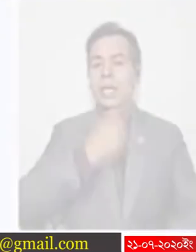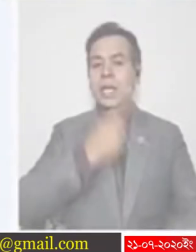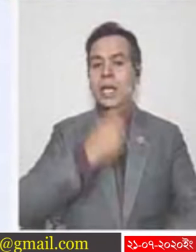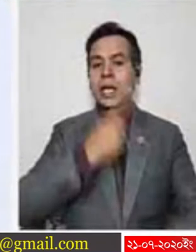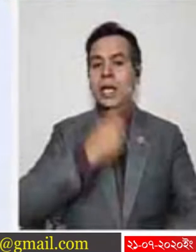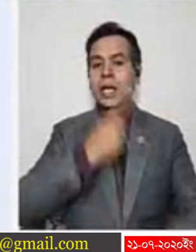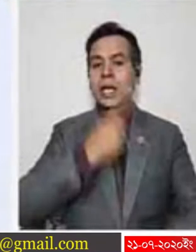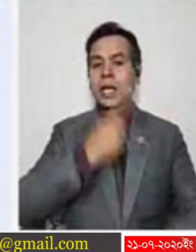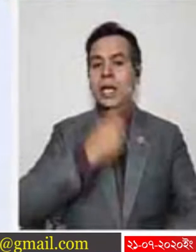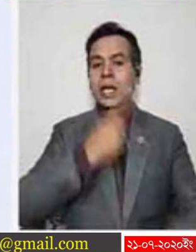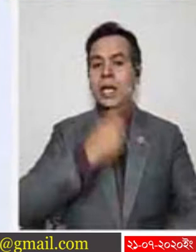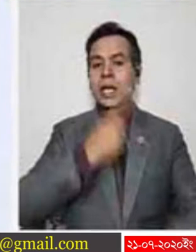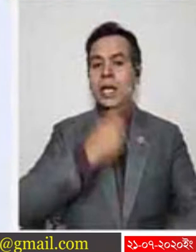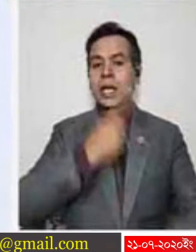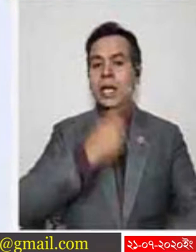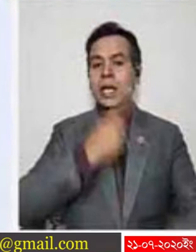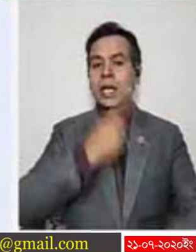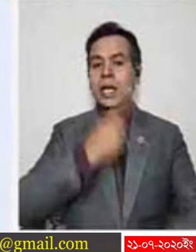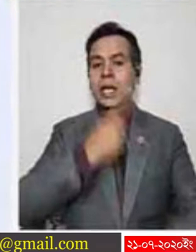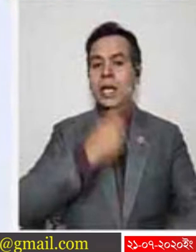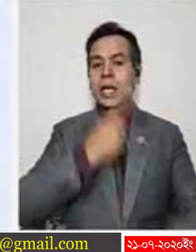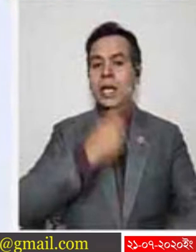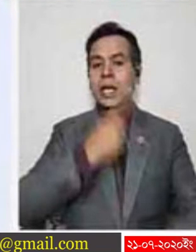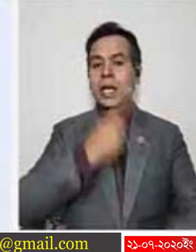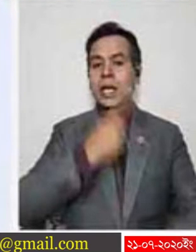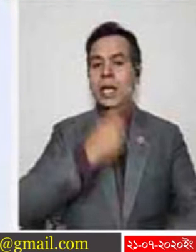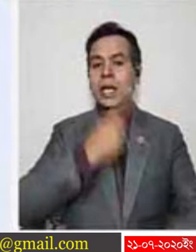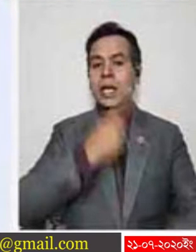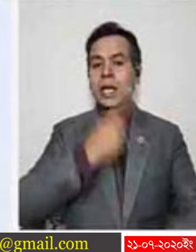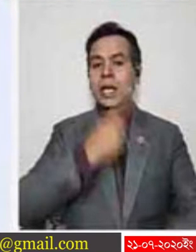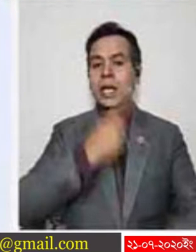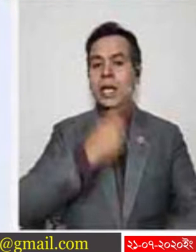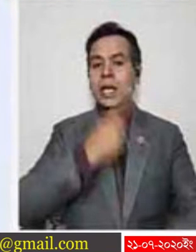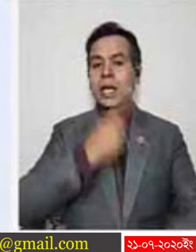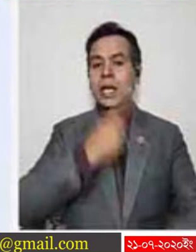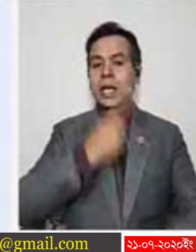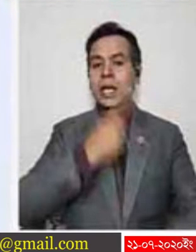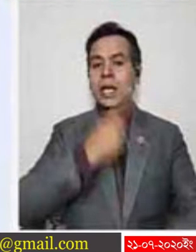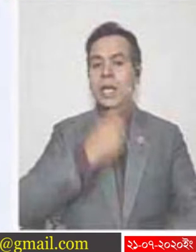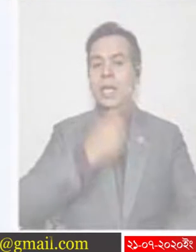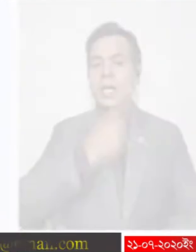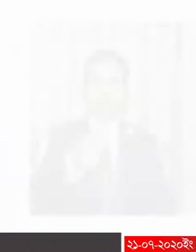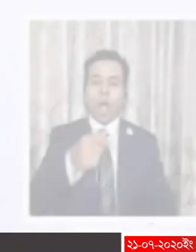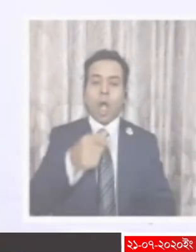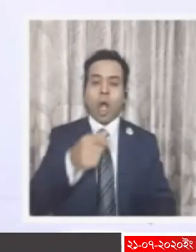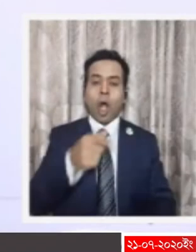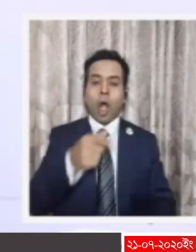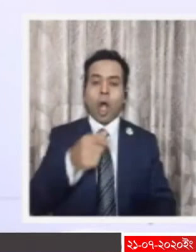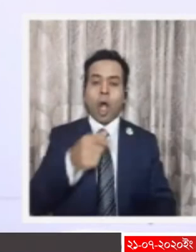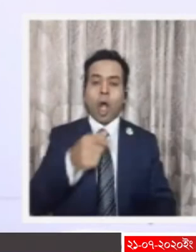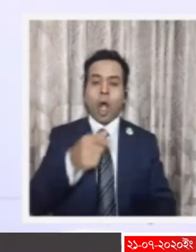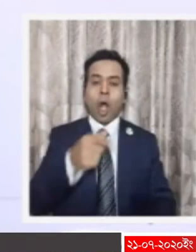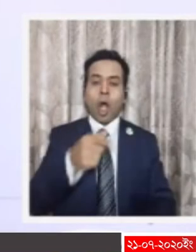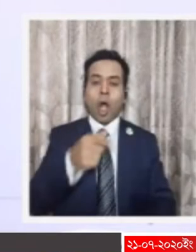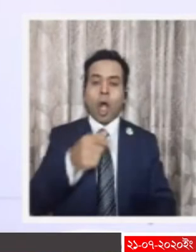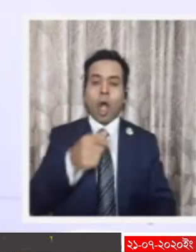চব্বিশ ঘন্টায় দেশের করোনায় আরও 41 জনের মৃত্যু, নতুন শনাক্ত 3057 জন। শুনছিলেন শিরোনাম, এবার